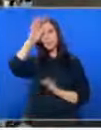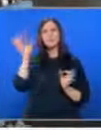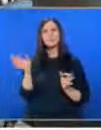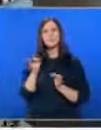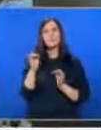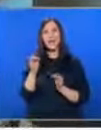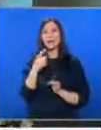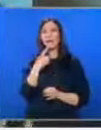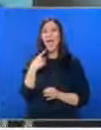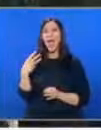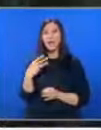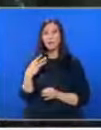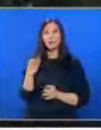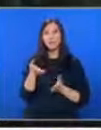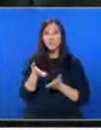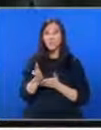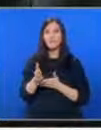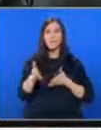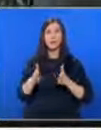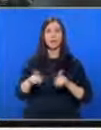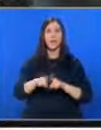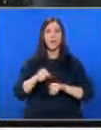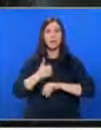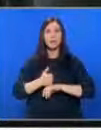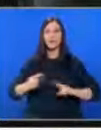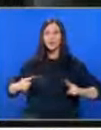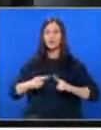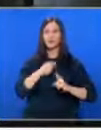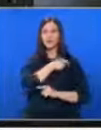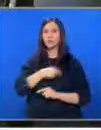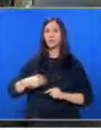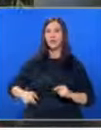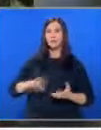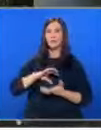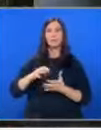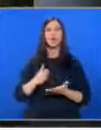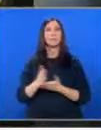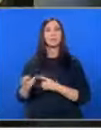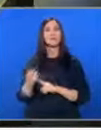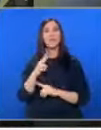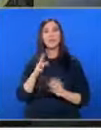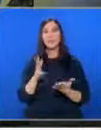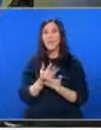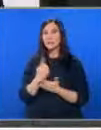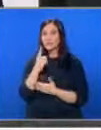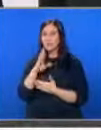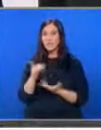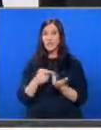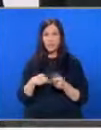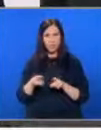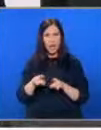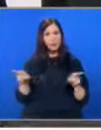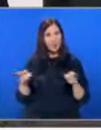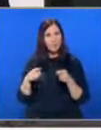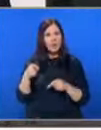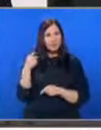за Ердоган, откъдето тръгва пътят му като кмет до върха на националната политика. През 2019 година, за първи път откакто